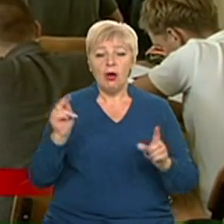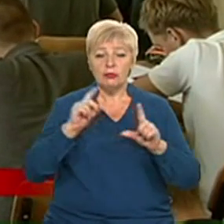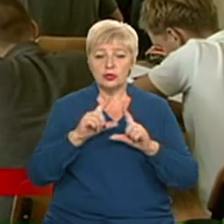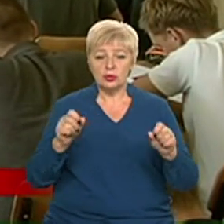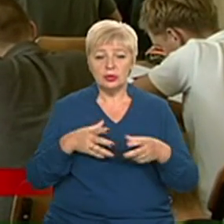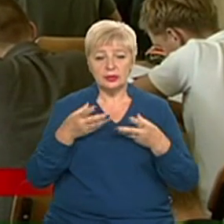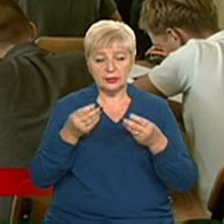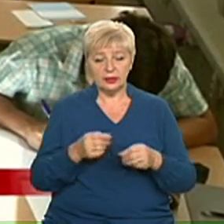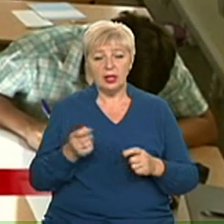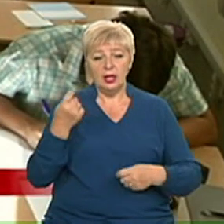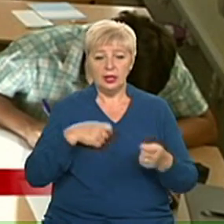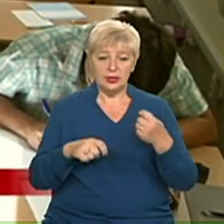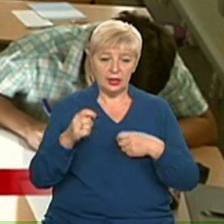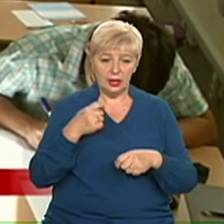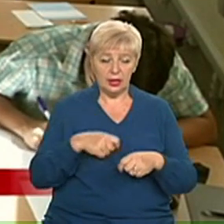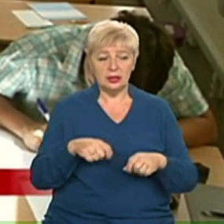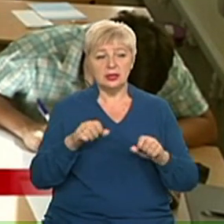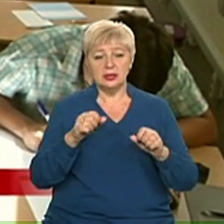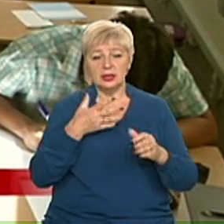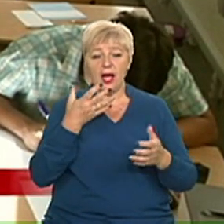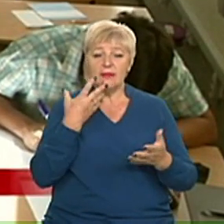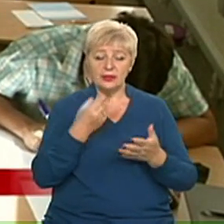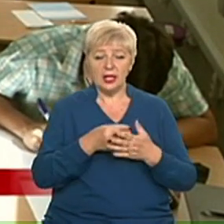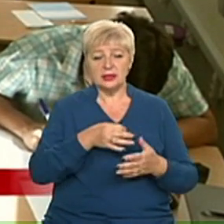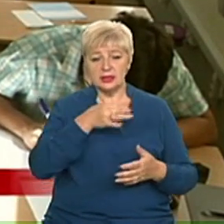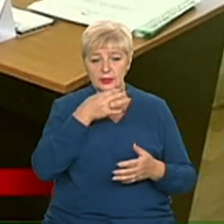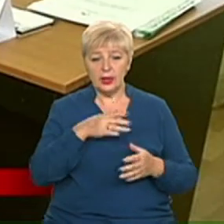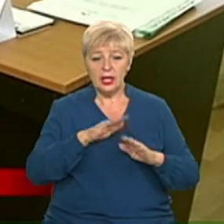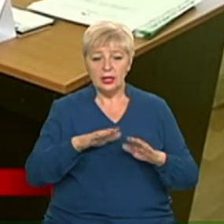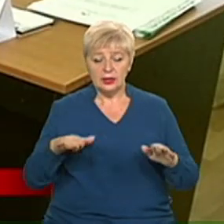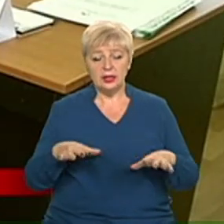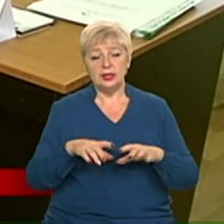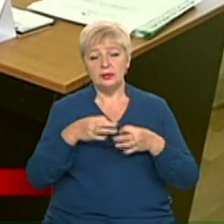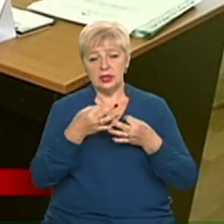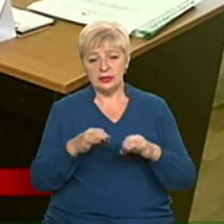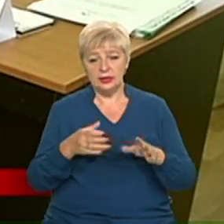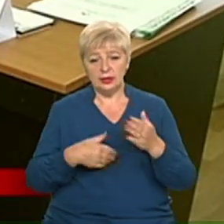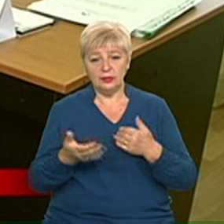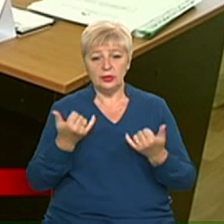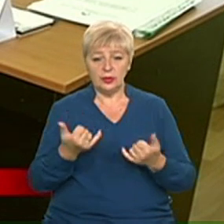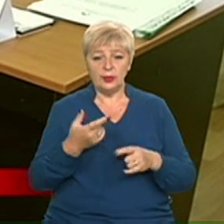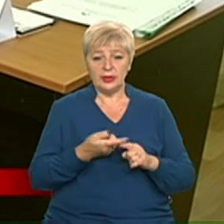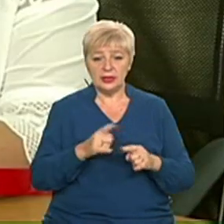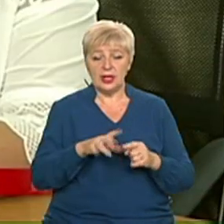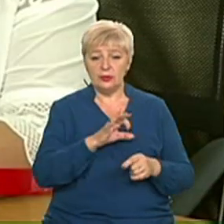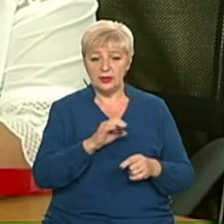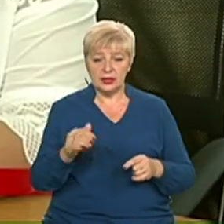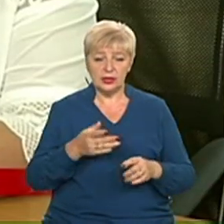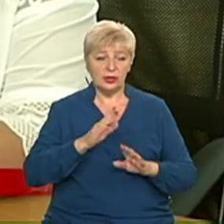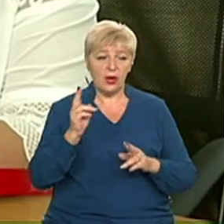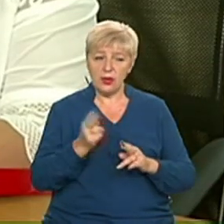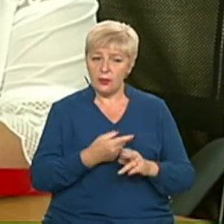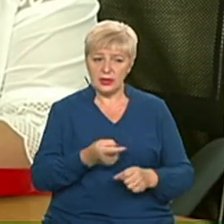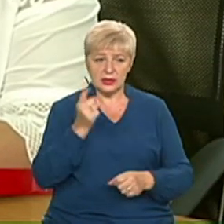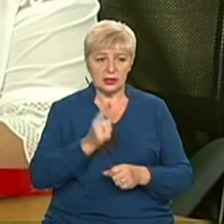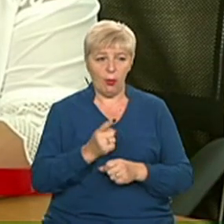запевняють, одягатися на власний смак дітям дозволяють давно. Тепер же це офіційно та без жодних заборон. Наявність шкільної